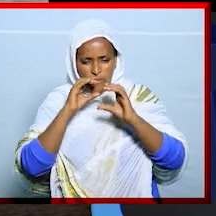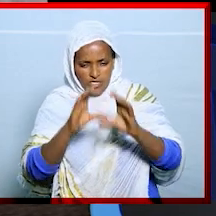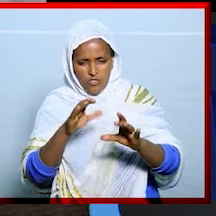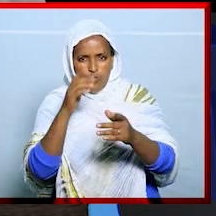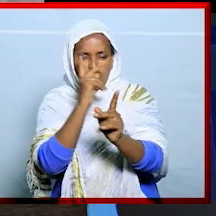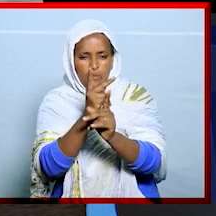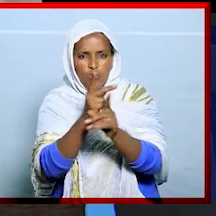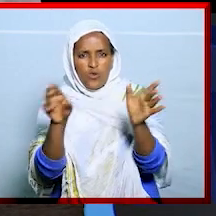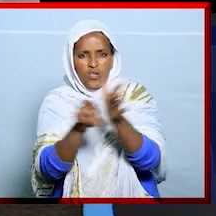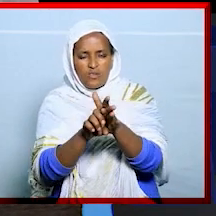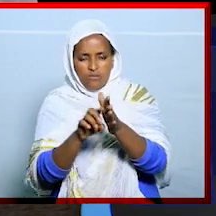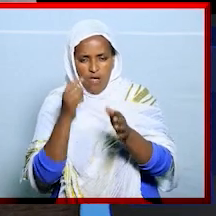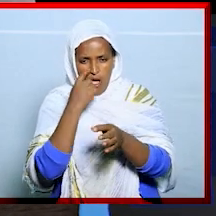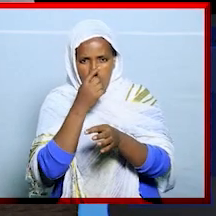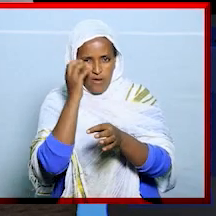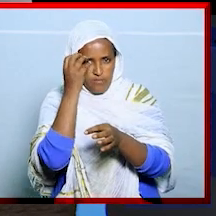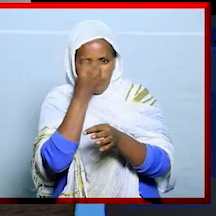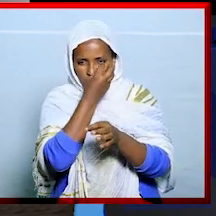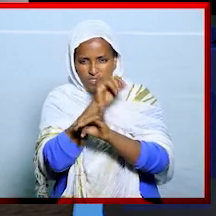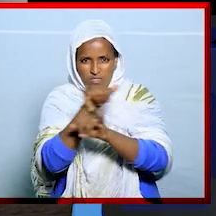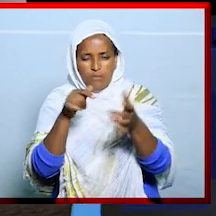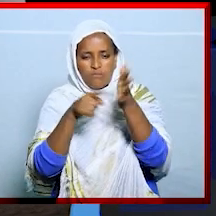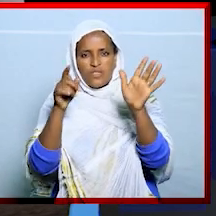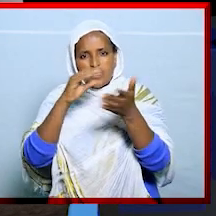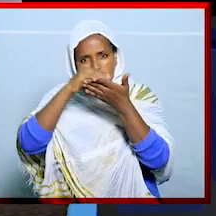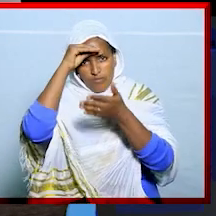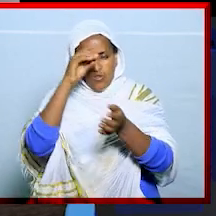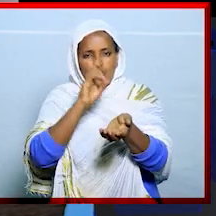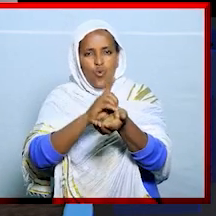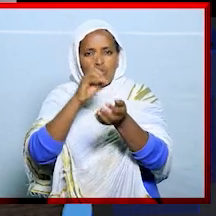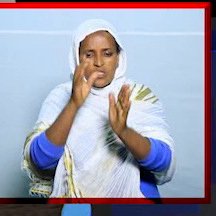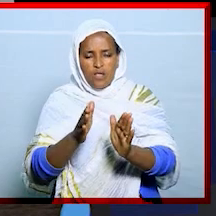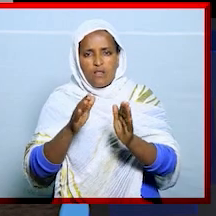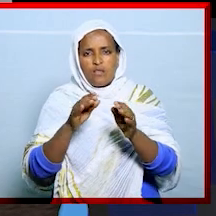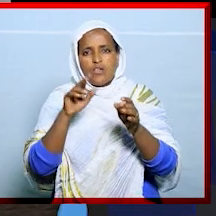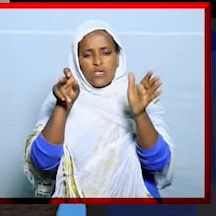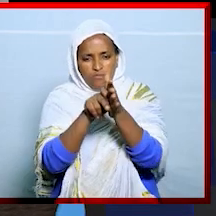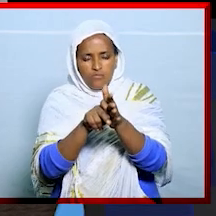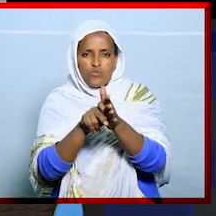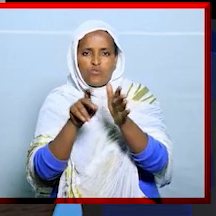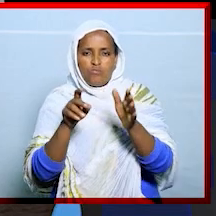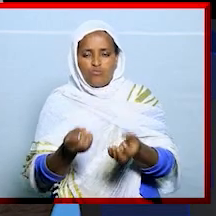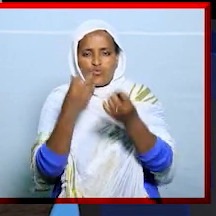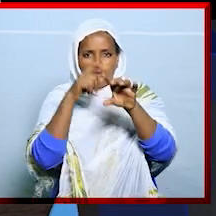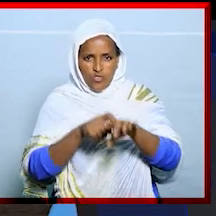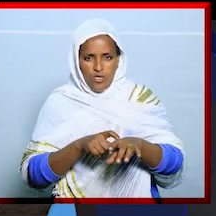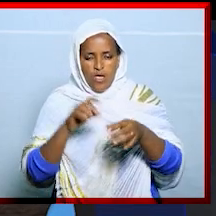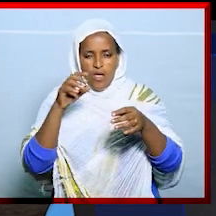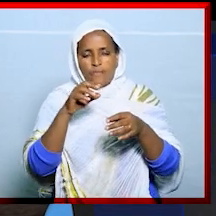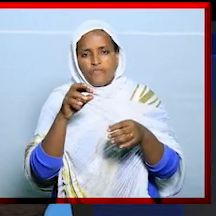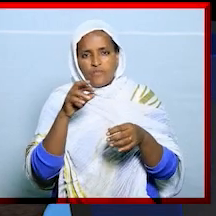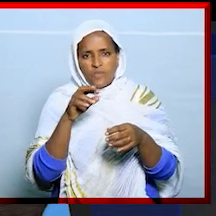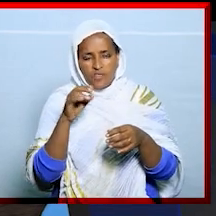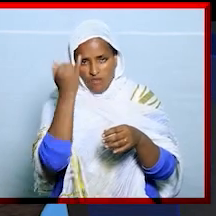ሞልታ የምታስተምረው የምትጠብቀው እንደ አይኗ ብሌን የምትጠብቀው የተገለጠው ትምህርት ይሄ ዶክትሪን ወይም ዶግማም ይባላል። ዶግማ